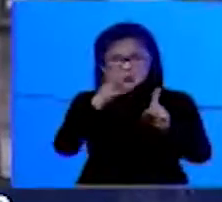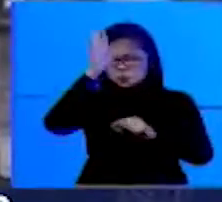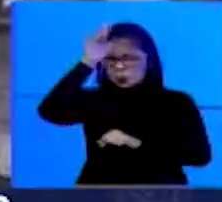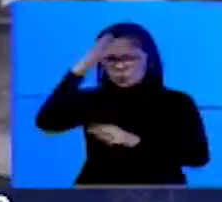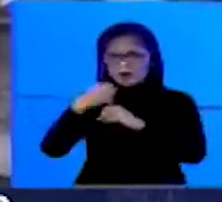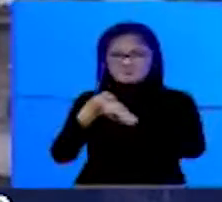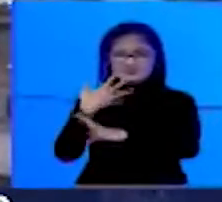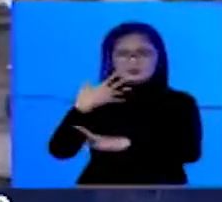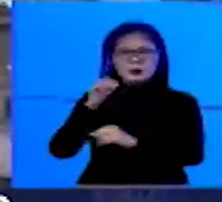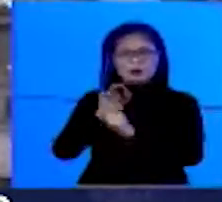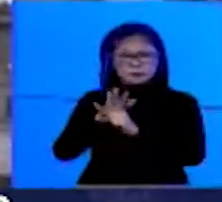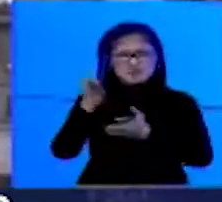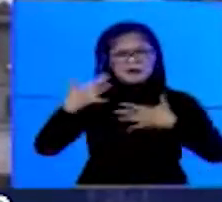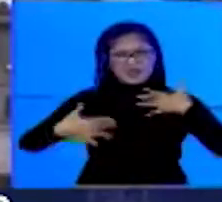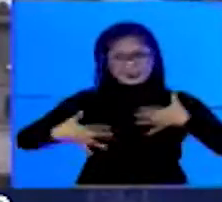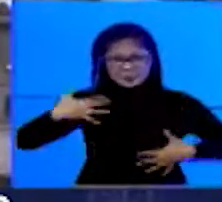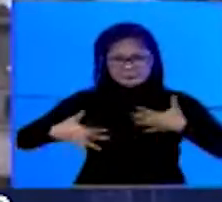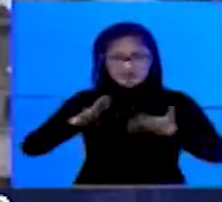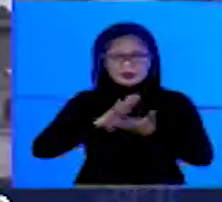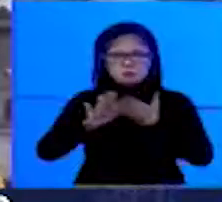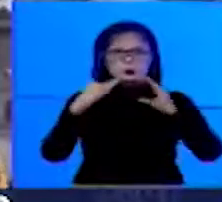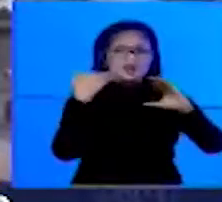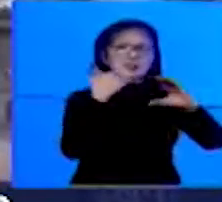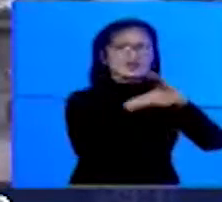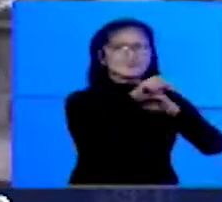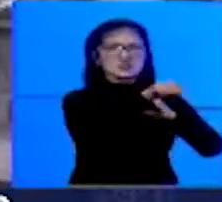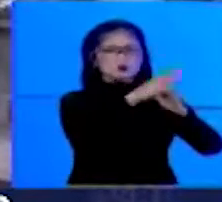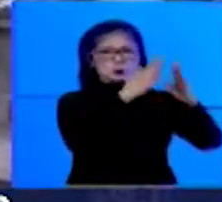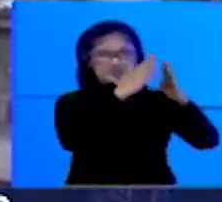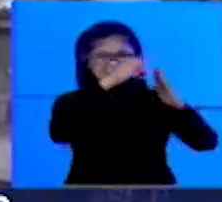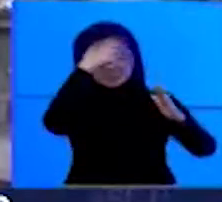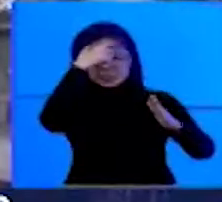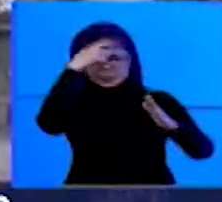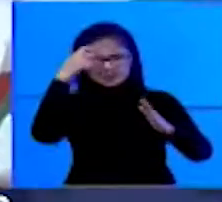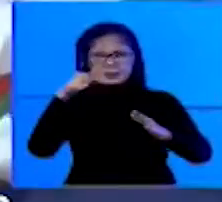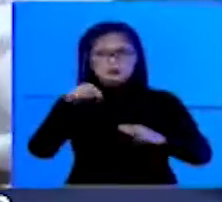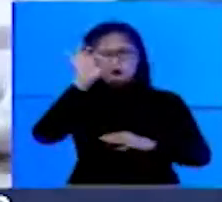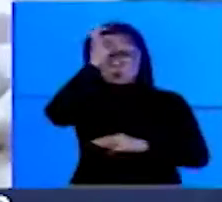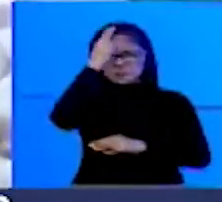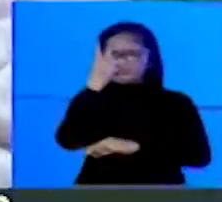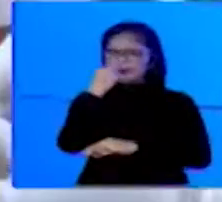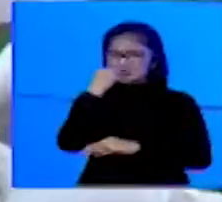nanti tindak lanjutnya akan kita kirim ke Rumah Sakit Bhayangkara Sartika Asih untuk langsung kita swab.